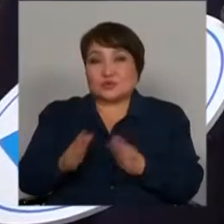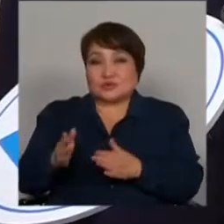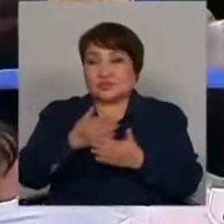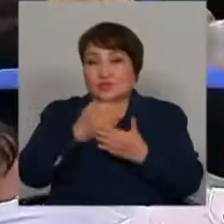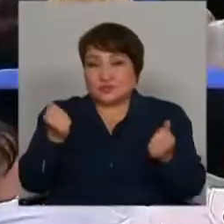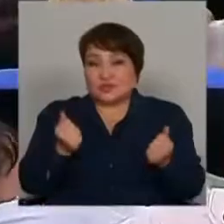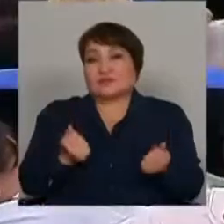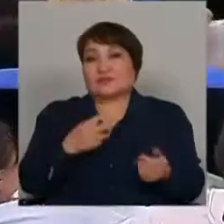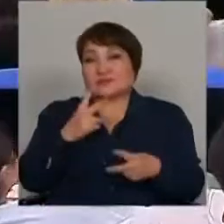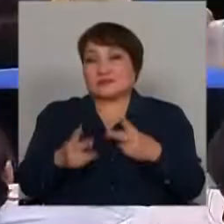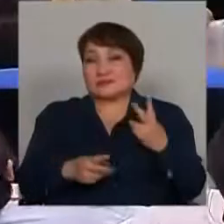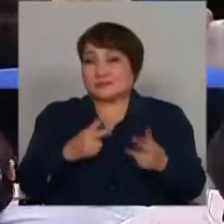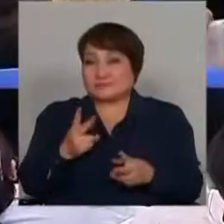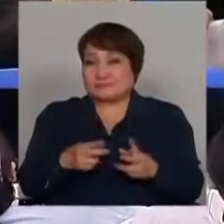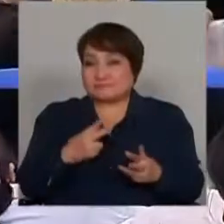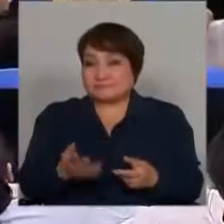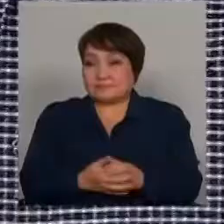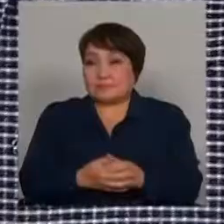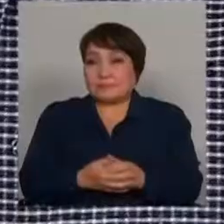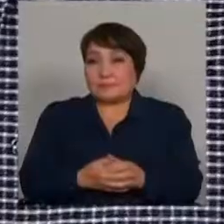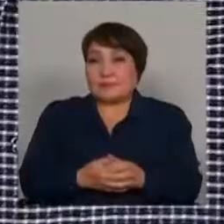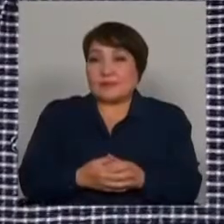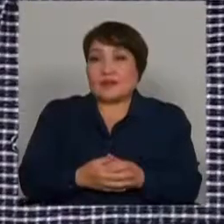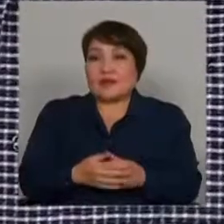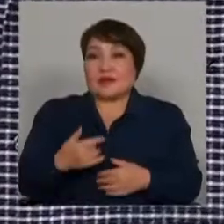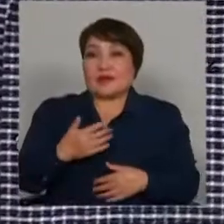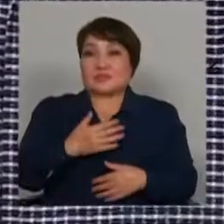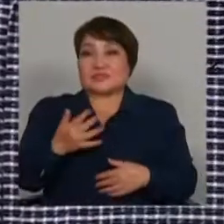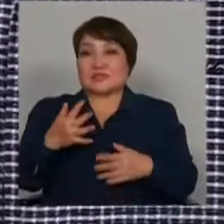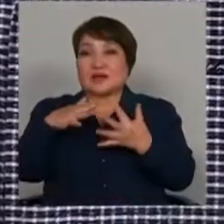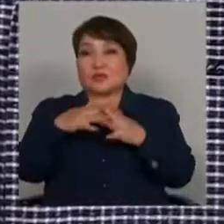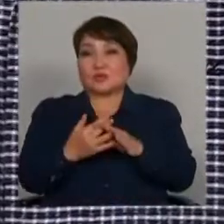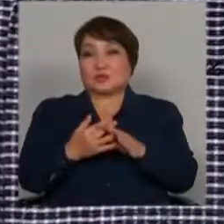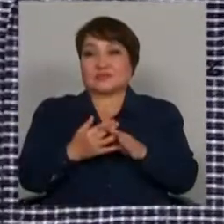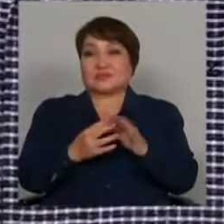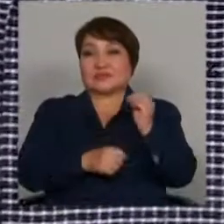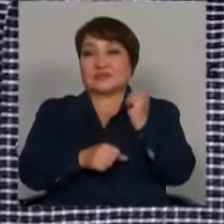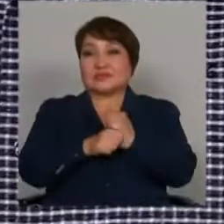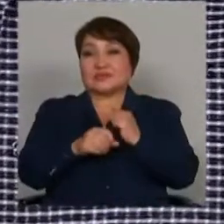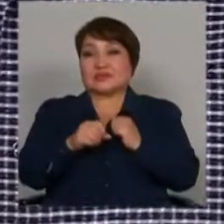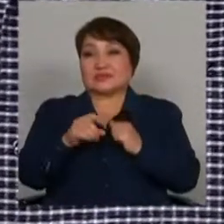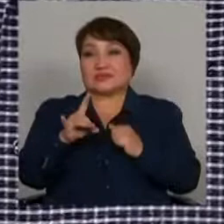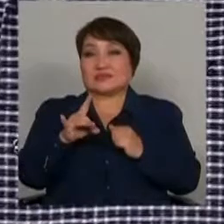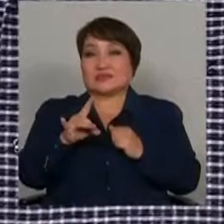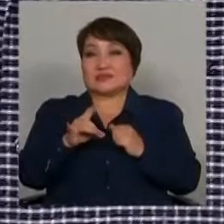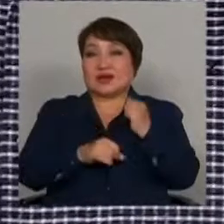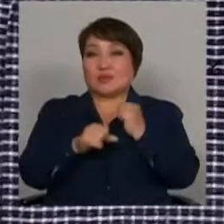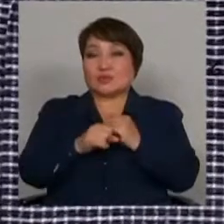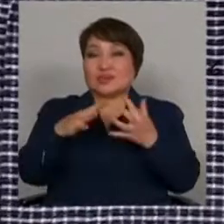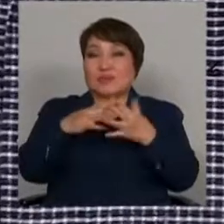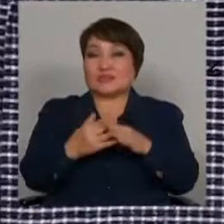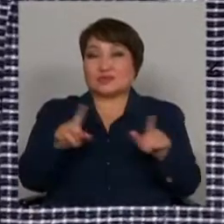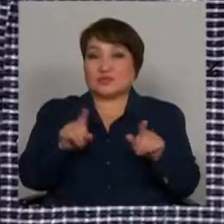жеткізді. Біздің ауыл рабочий поселкімен сәйкес Рысқұлов